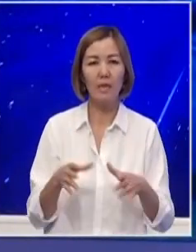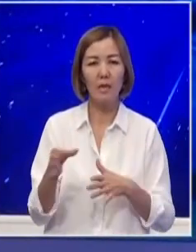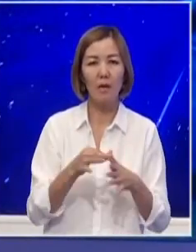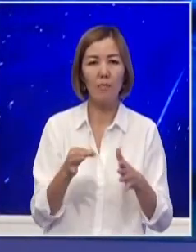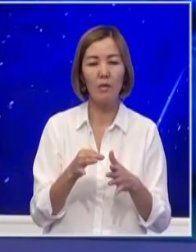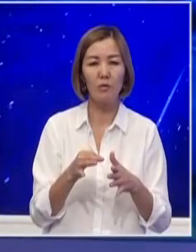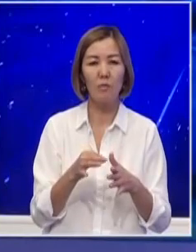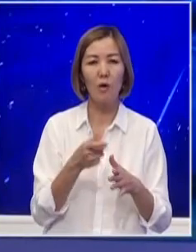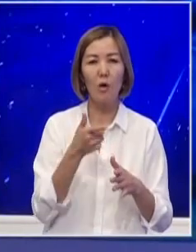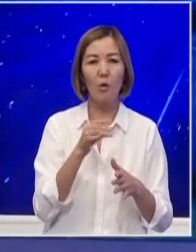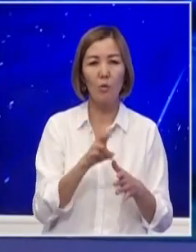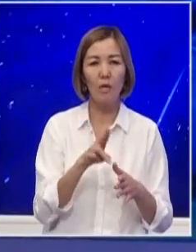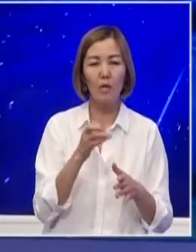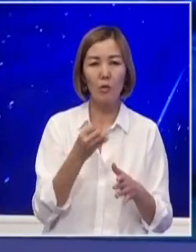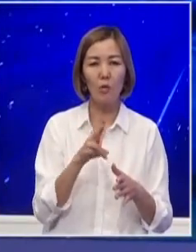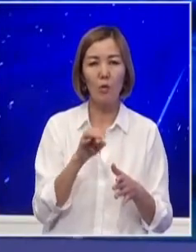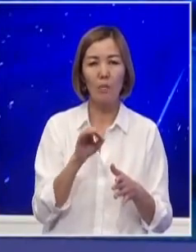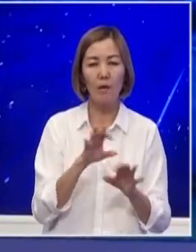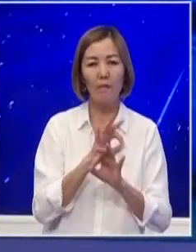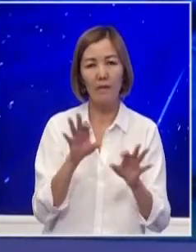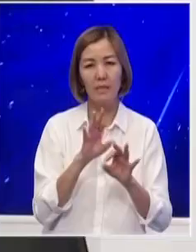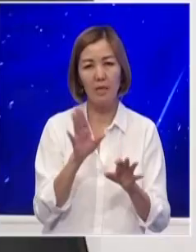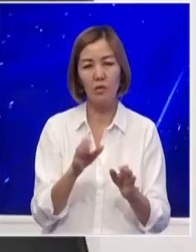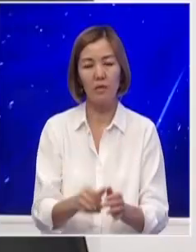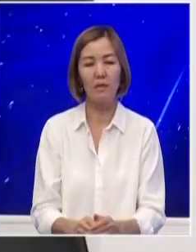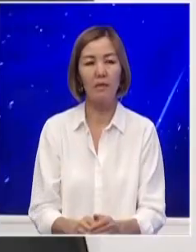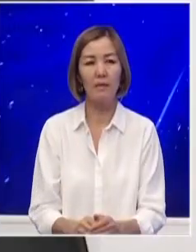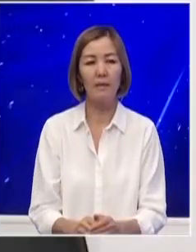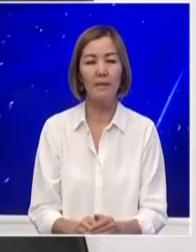областного маслихата Гульнара Тойлыбаева.